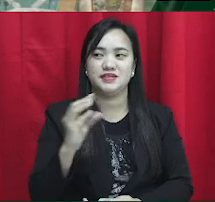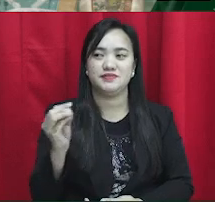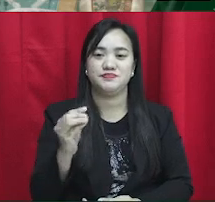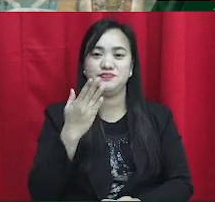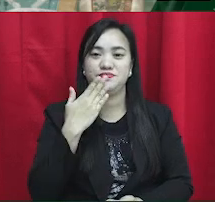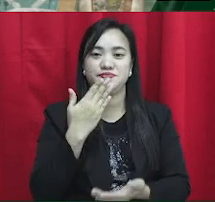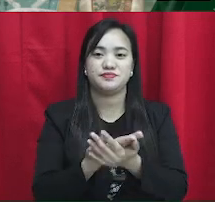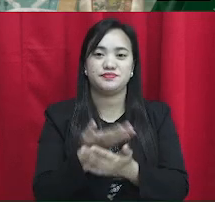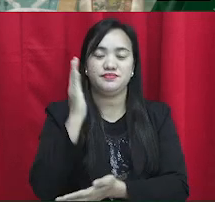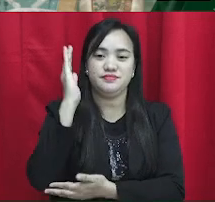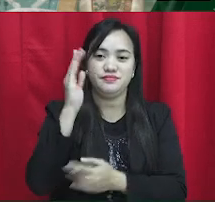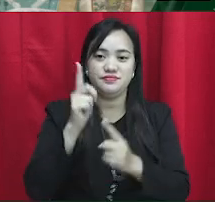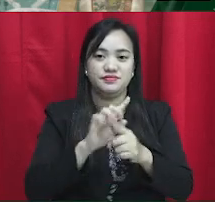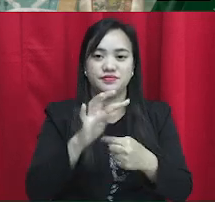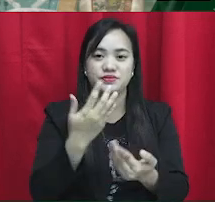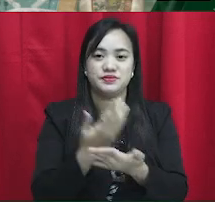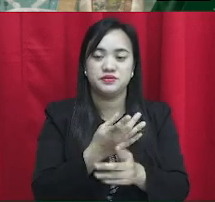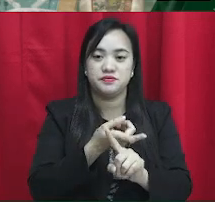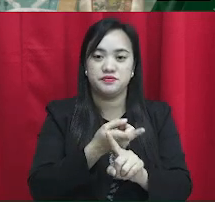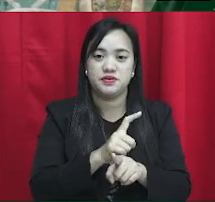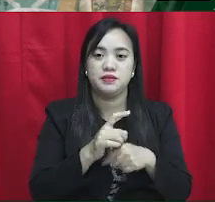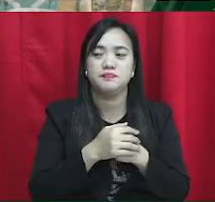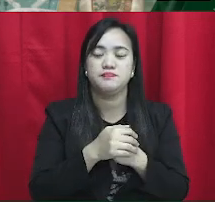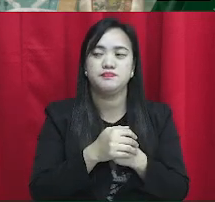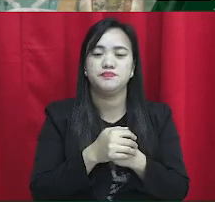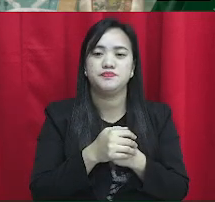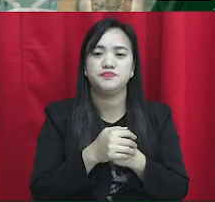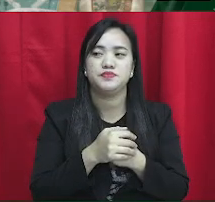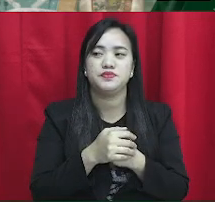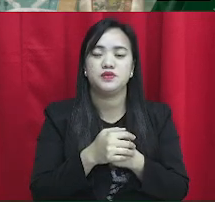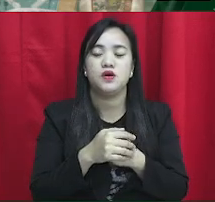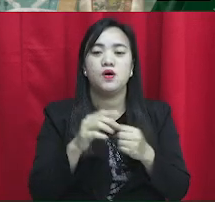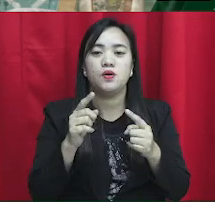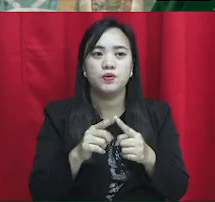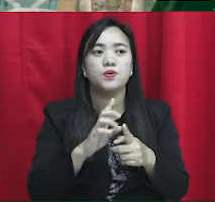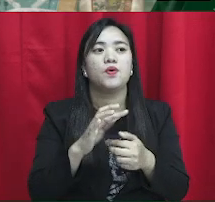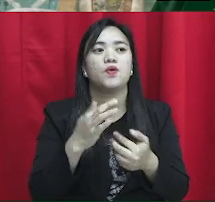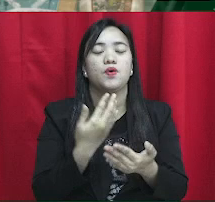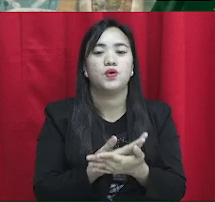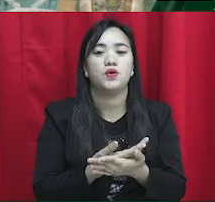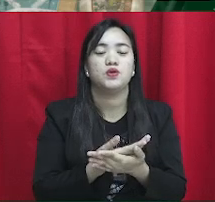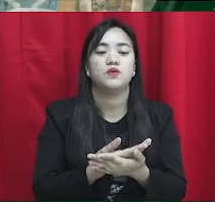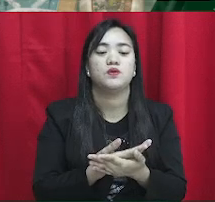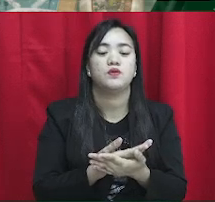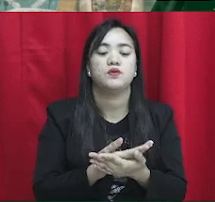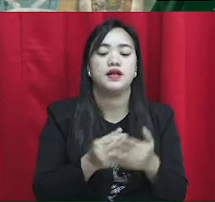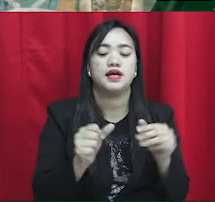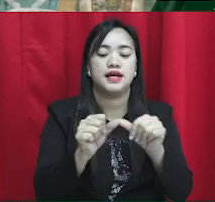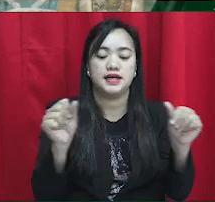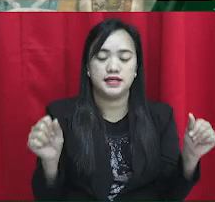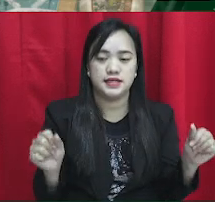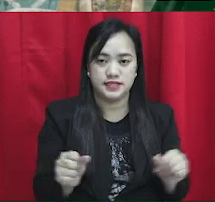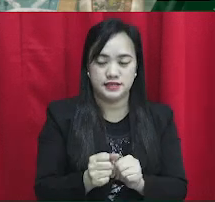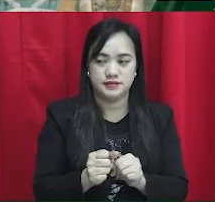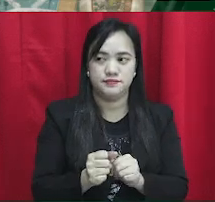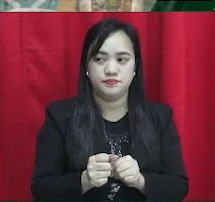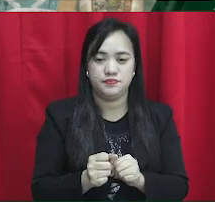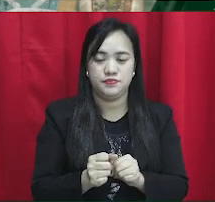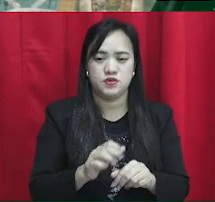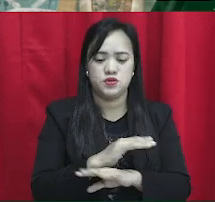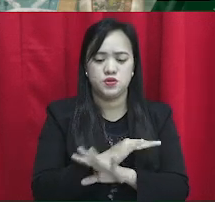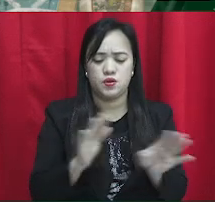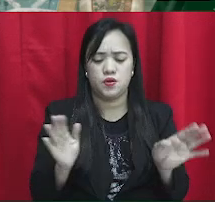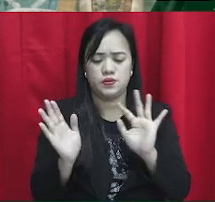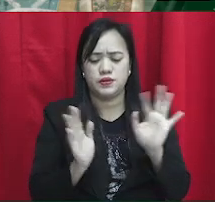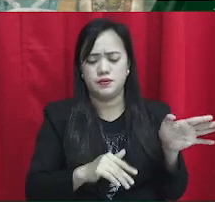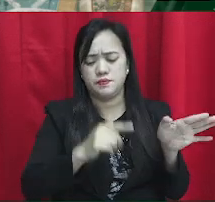good afternoon from sa lahat ng mga corners din na nanonood sa atin. And yes, huwag kayong aalis